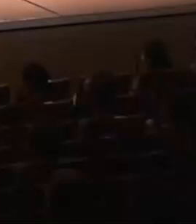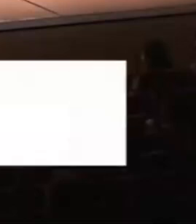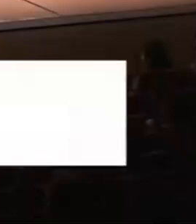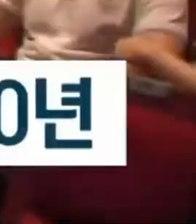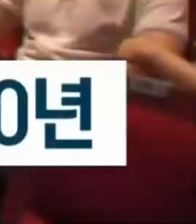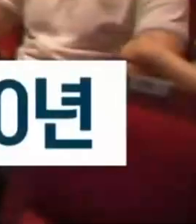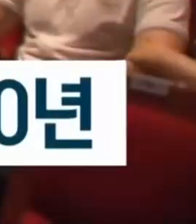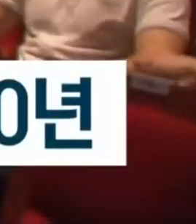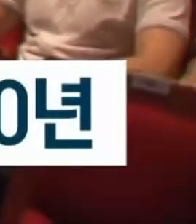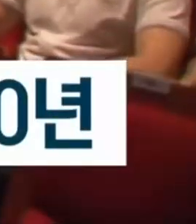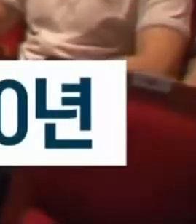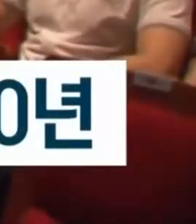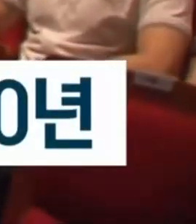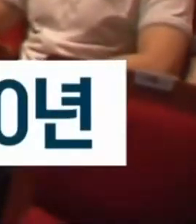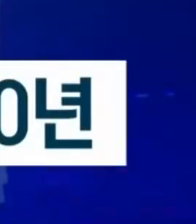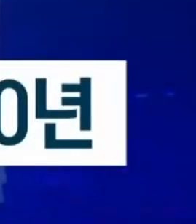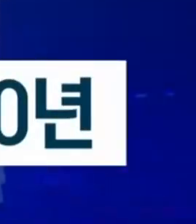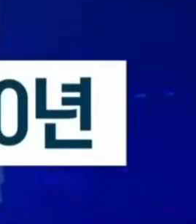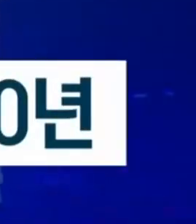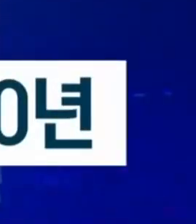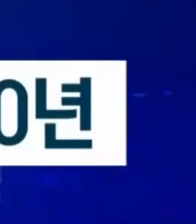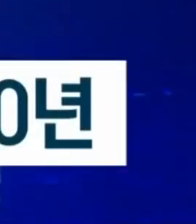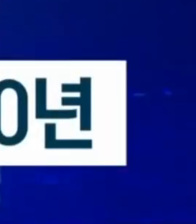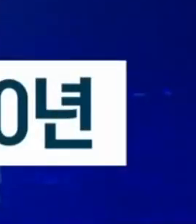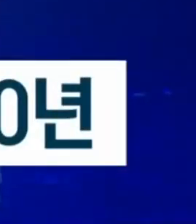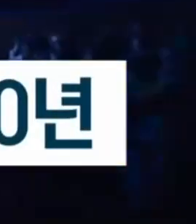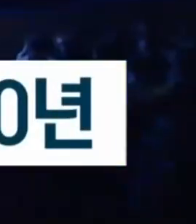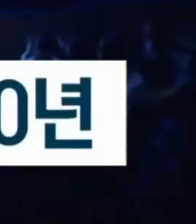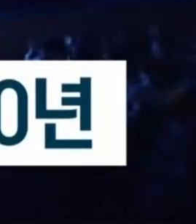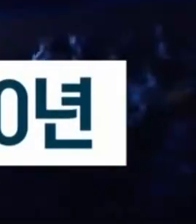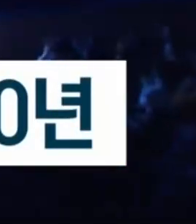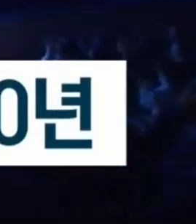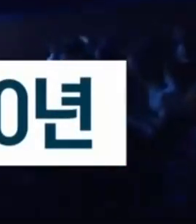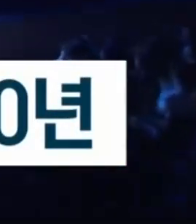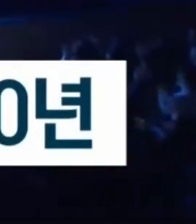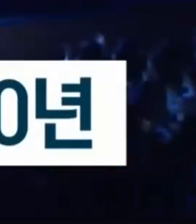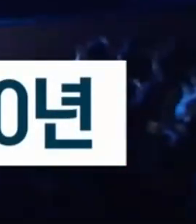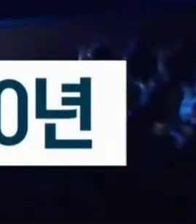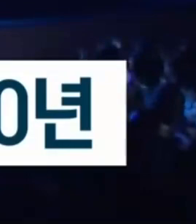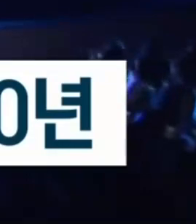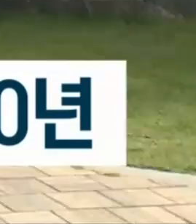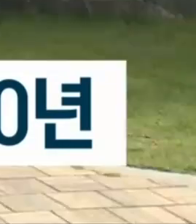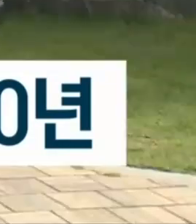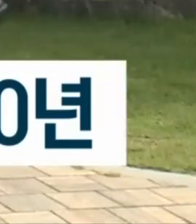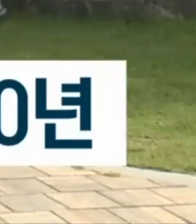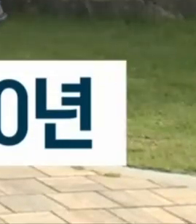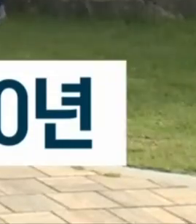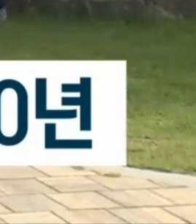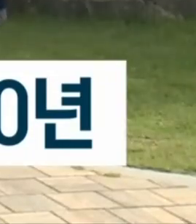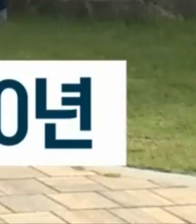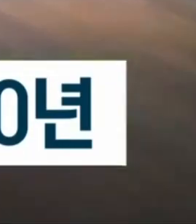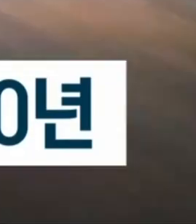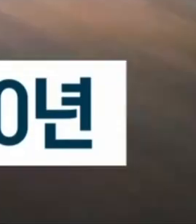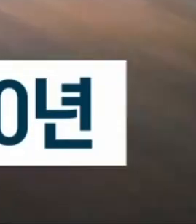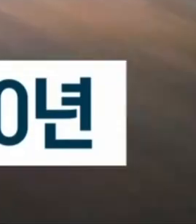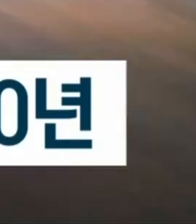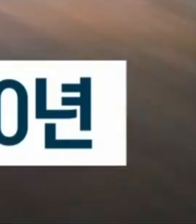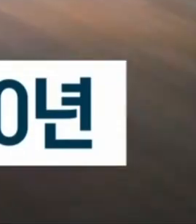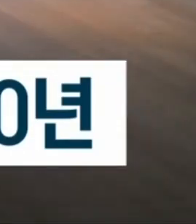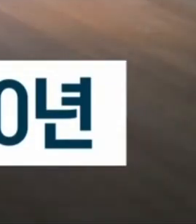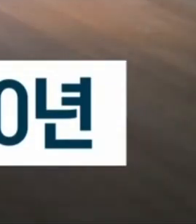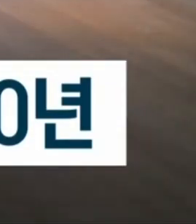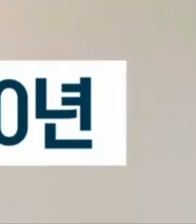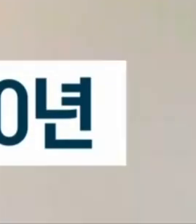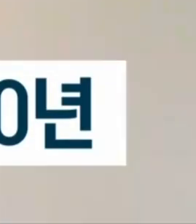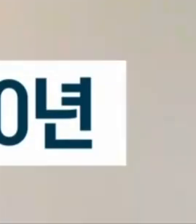개관 10주년을 맞은 여수 예울마루가 전남을 넘어 전국에서 손꼽히는 문화예술시설로 자리잡으며 척박한 지방 중소도시